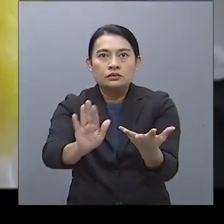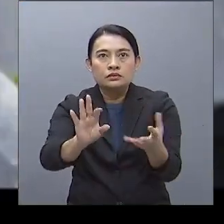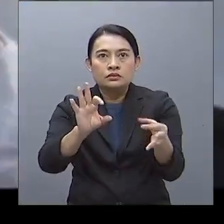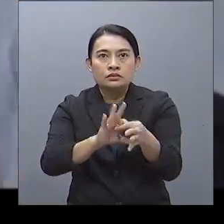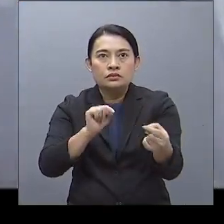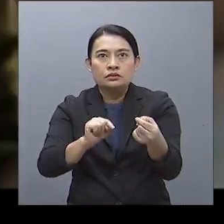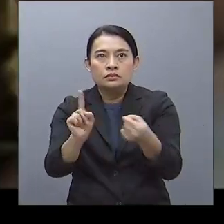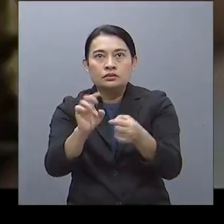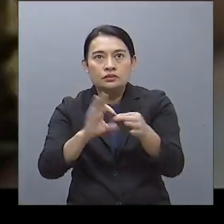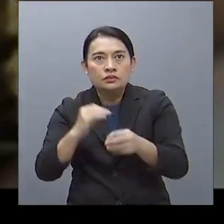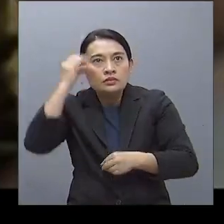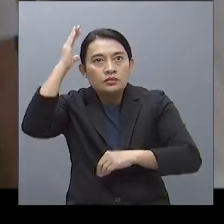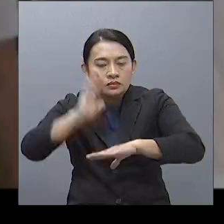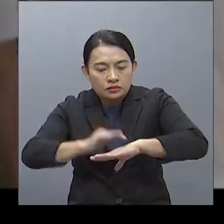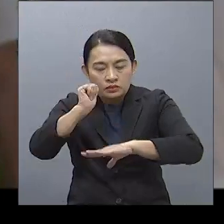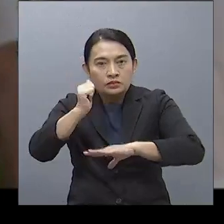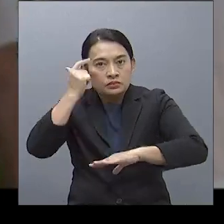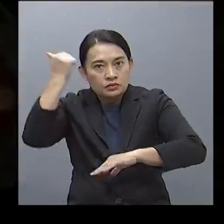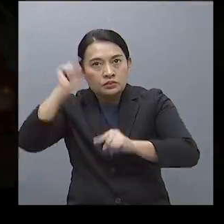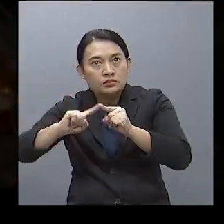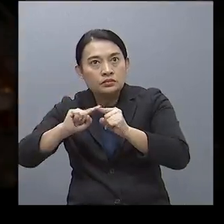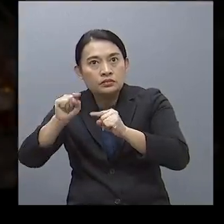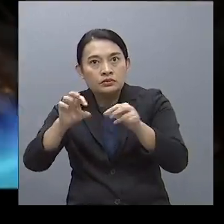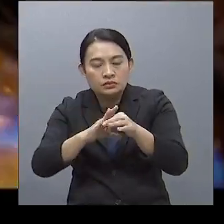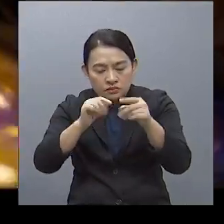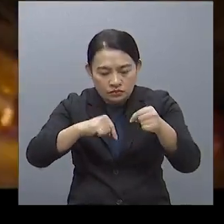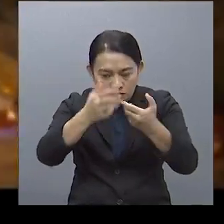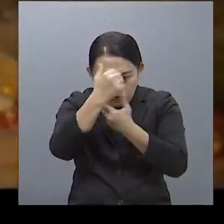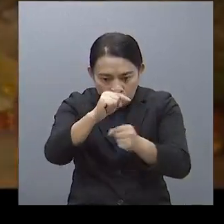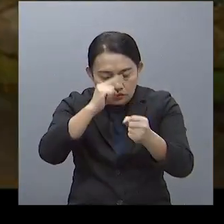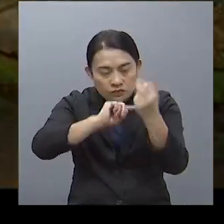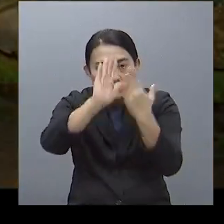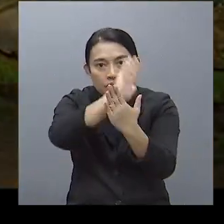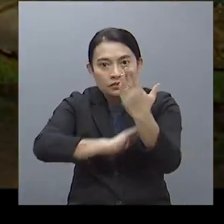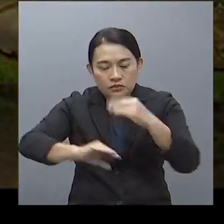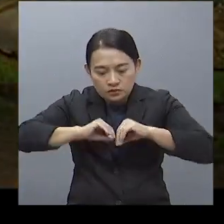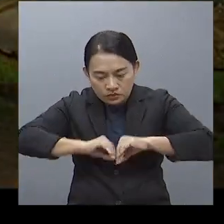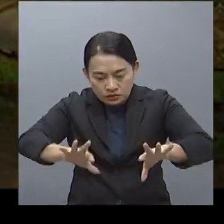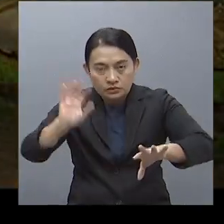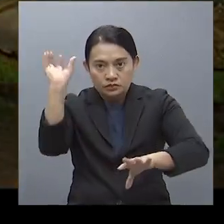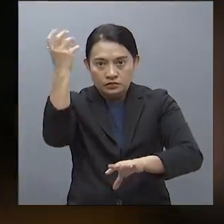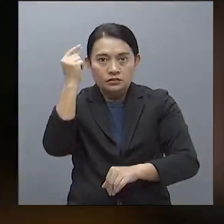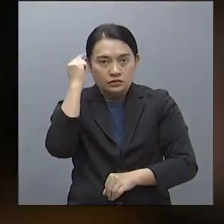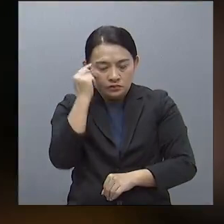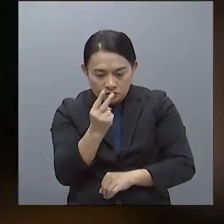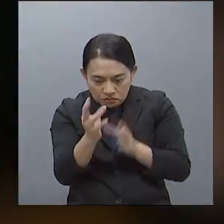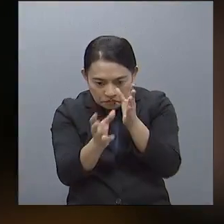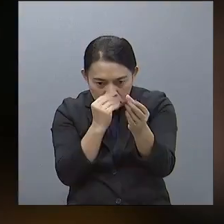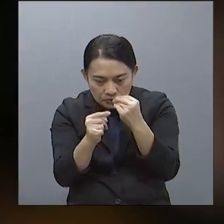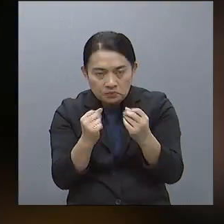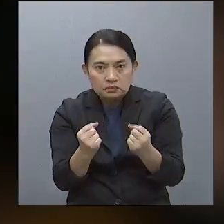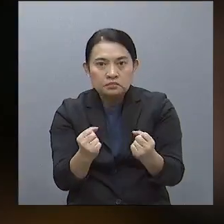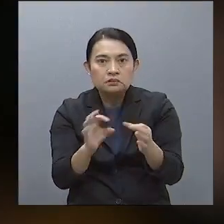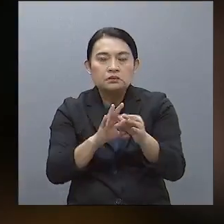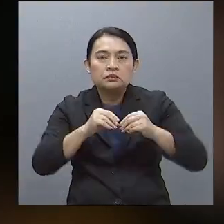พณีภูมิปัญญาผู้คนและสถานที่ที่น่าสนใจของท้องถิ่นไทยออกสู่สายตาชาวโลกเพื่อเป็นพลังการสื่อสารแบบซ